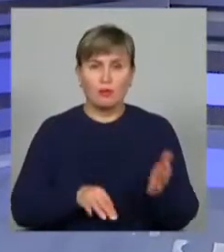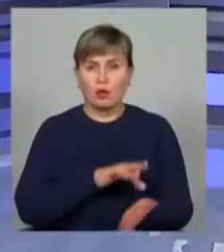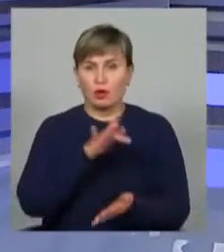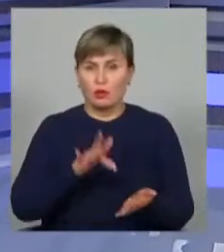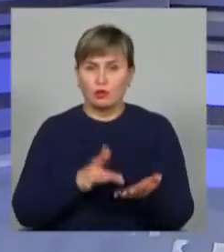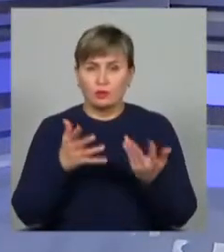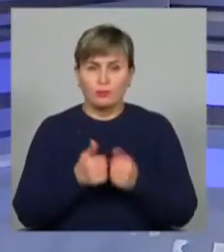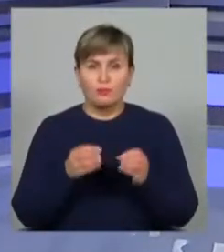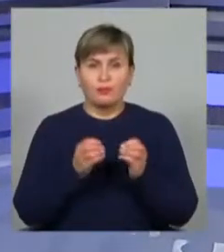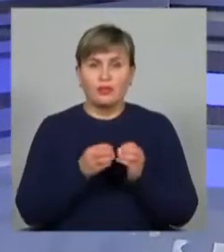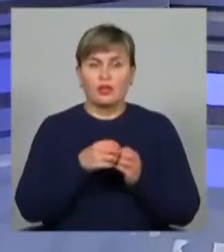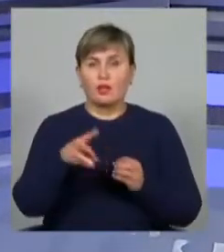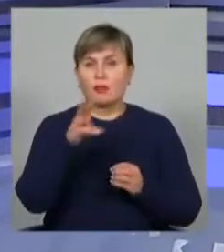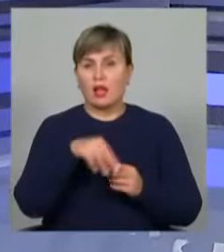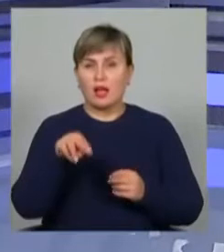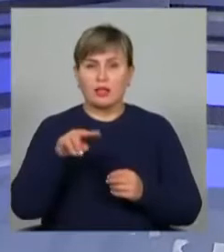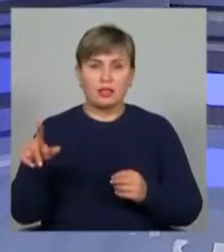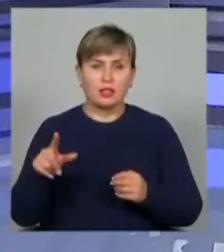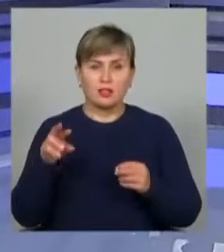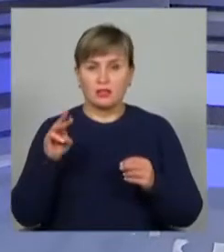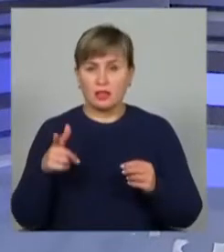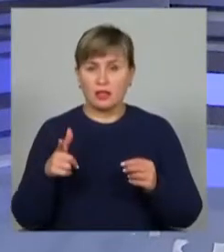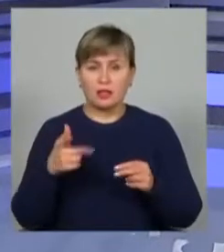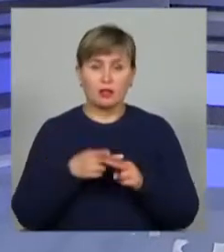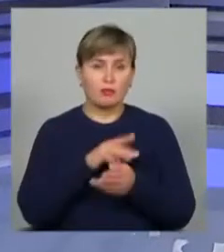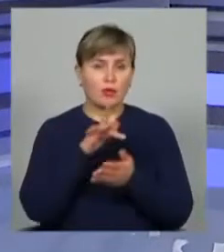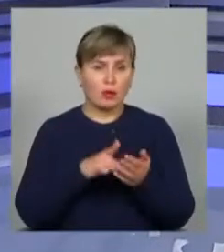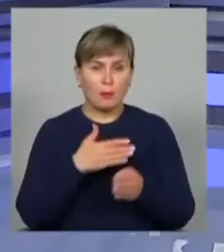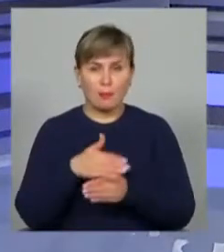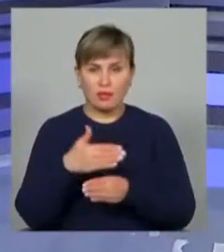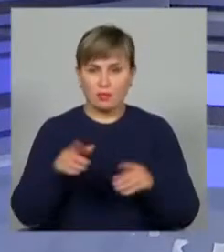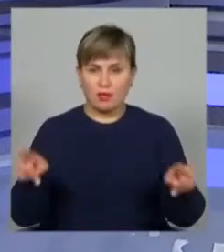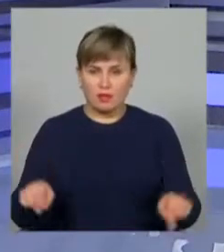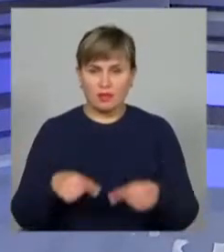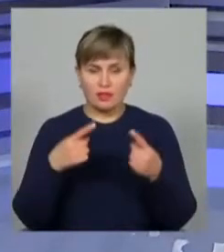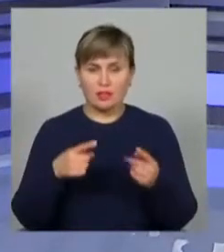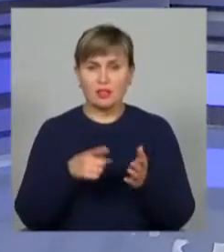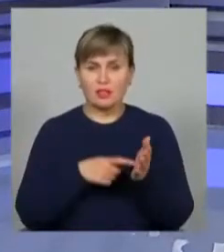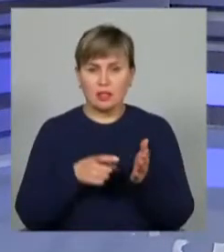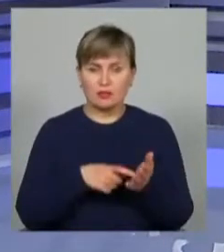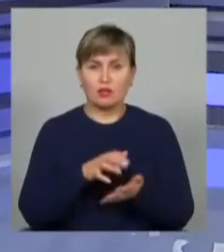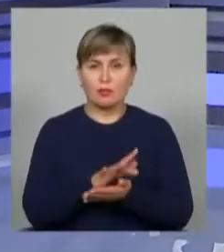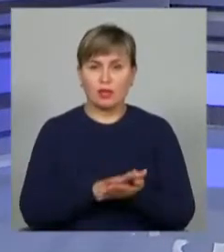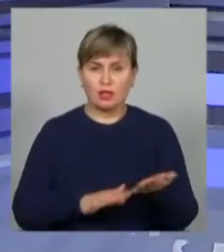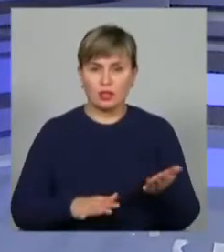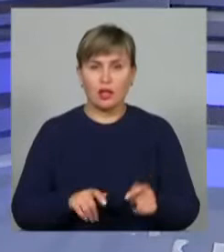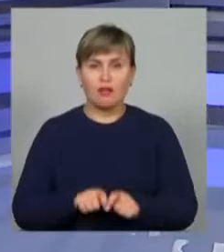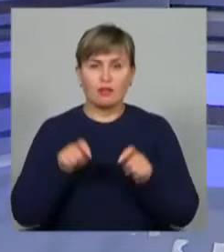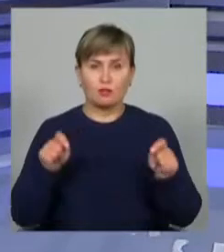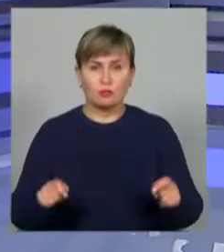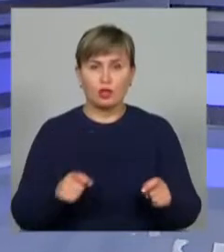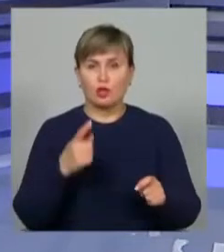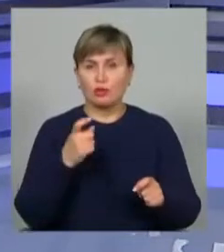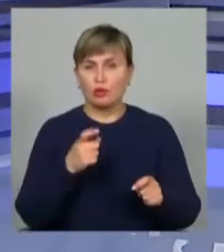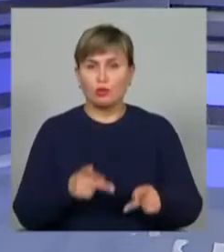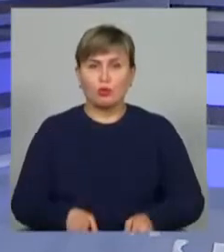исчисляется десятками миллиардов тенге. Мегаполис постепенно восстанавливают, следствие все еще продолжается. Возбуждены сотни